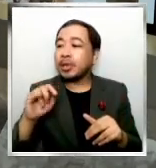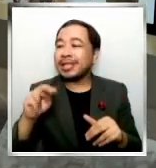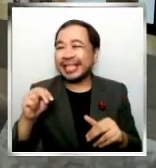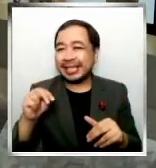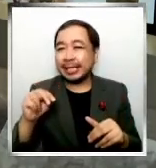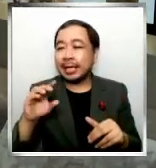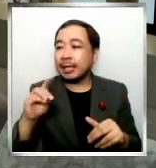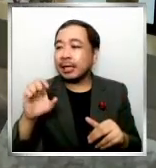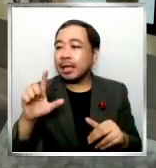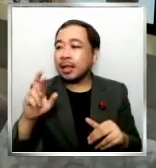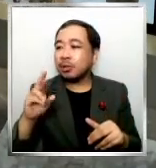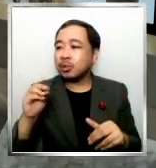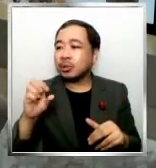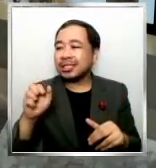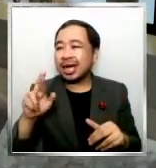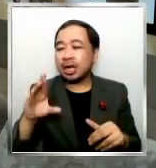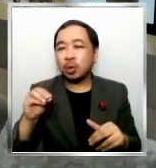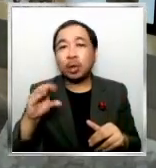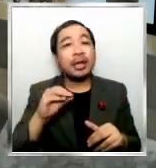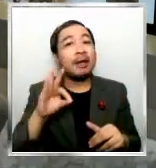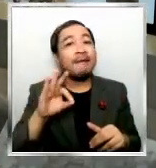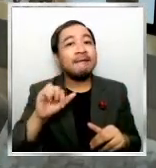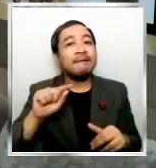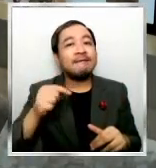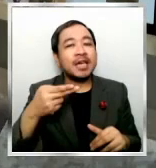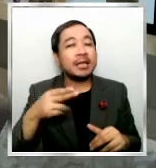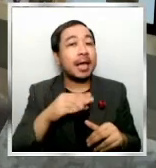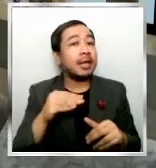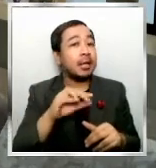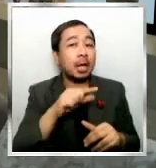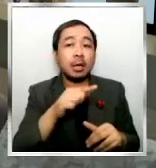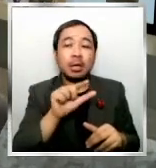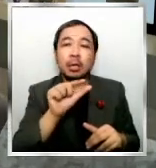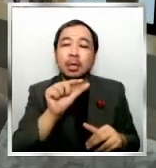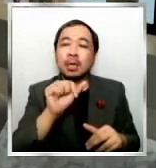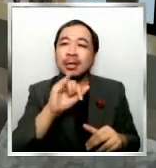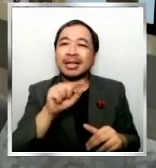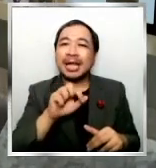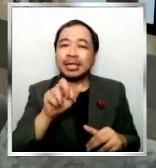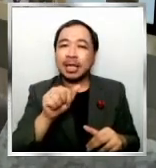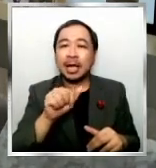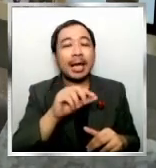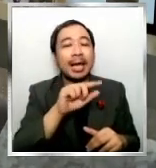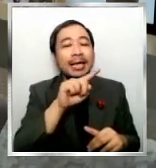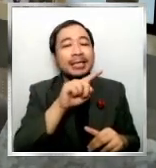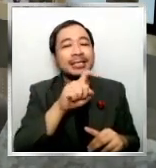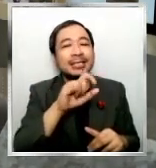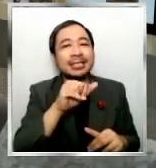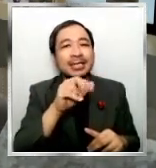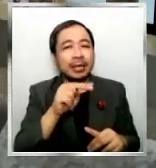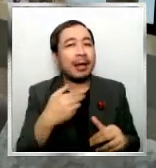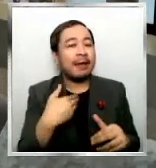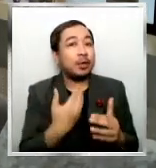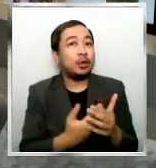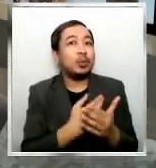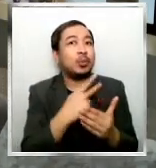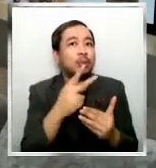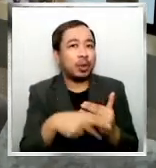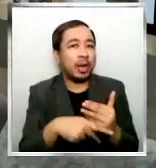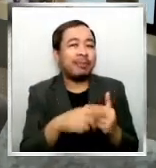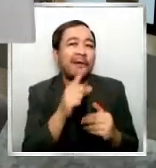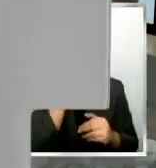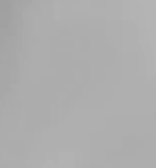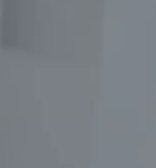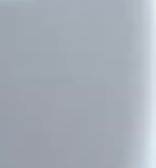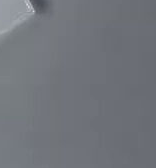magsasama naman sina Glyza Di Castro at Zian Lim para sa bago nilang series na False Positive. Makichika kay Lars